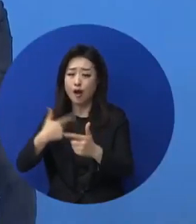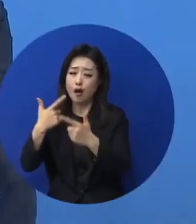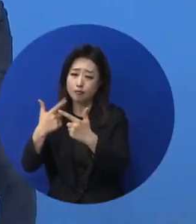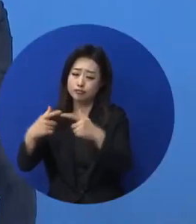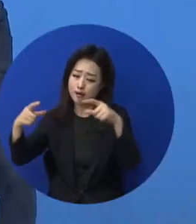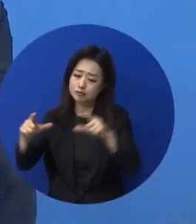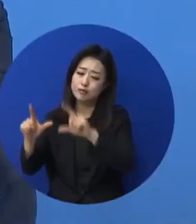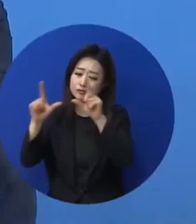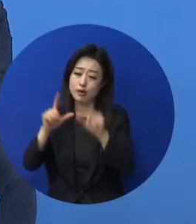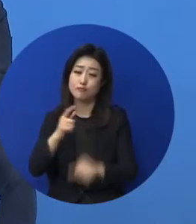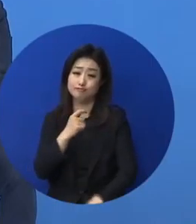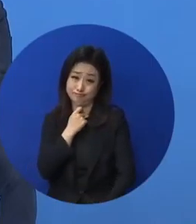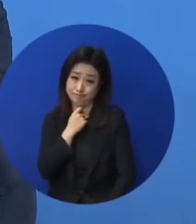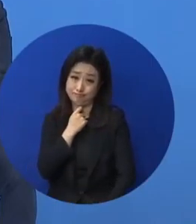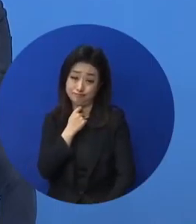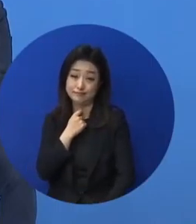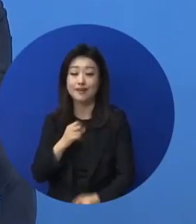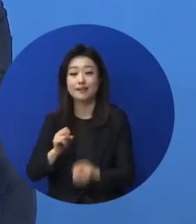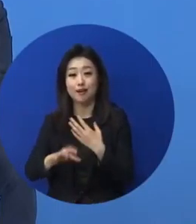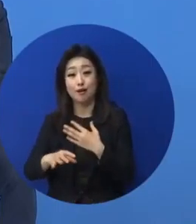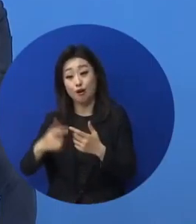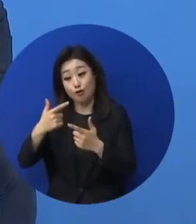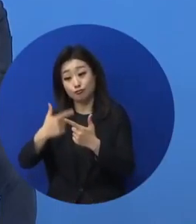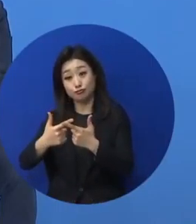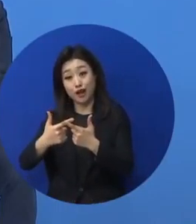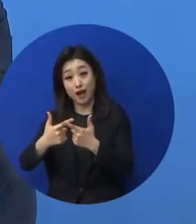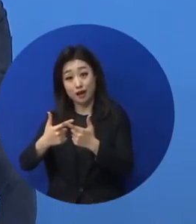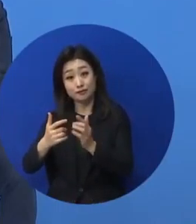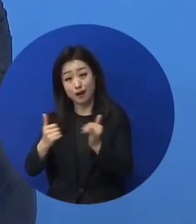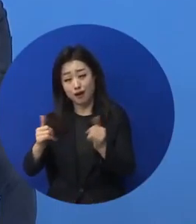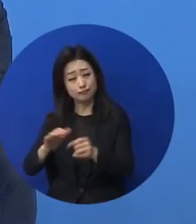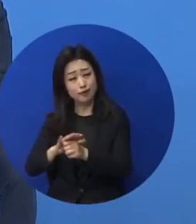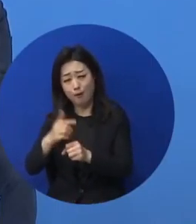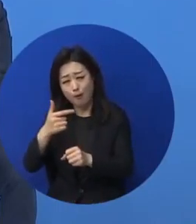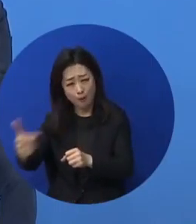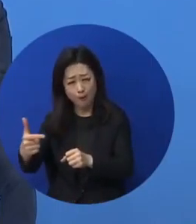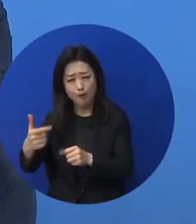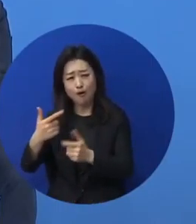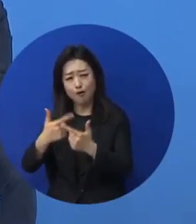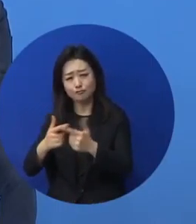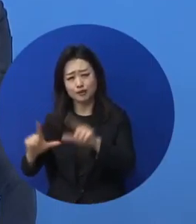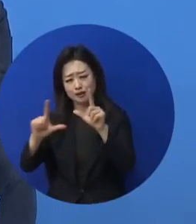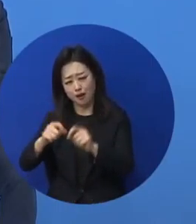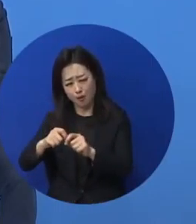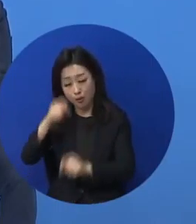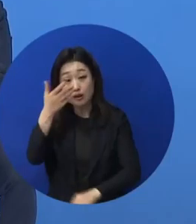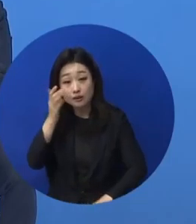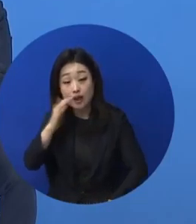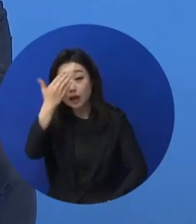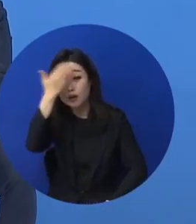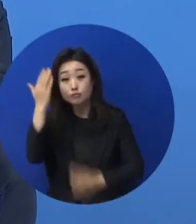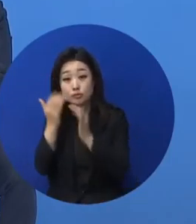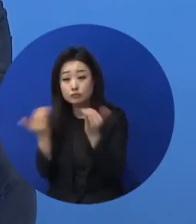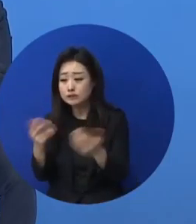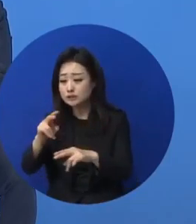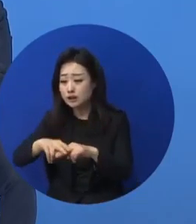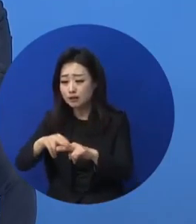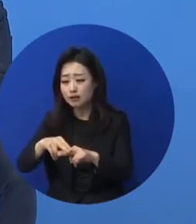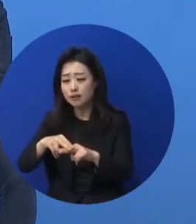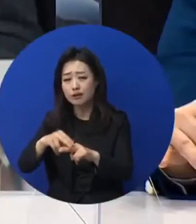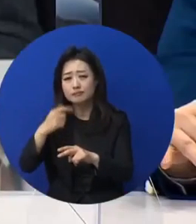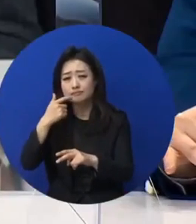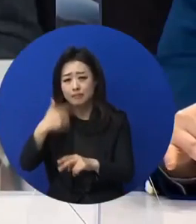계속 살고 싶다고 하신 건데요. 이만큼 부산 시민의 부산 사랑은 날로 높아져가고 있는데 정작 부산 청년들은 일자리가